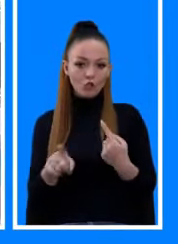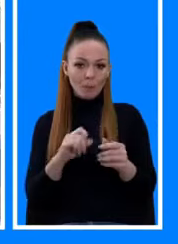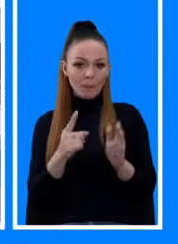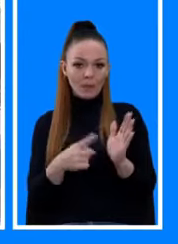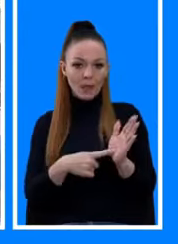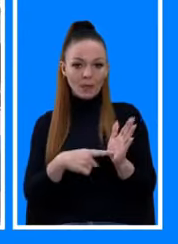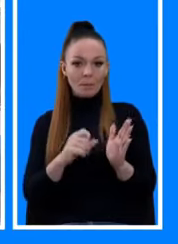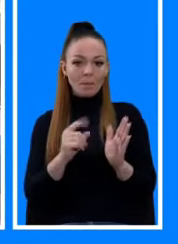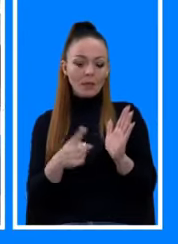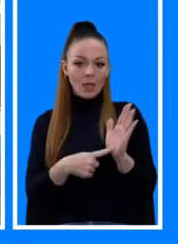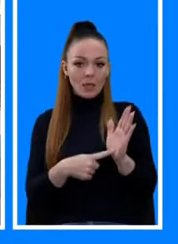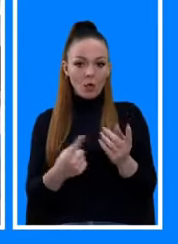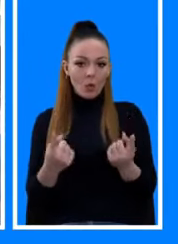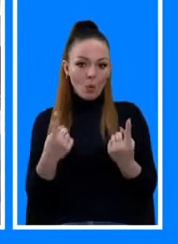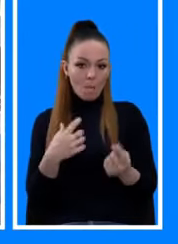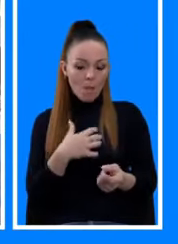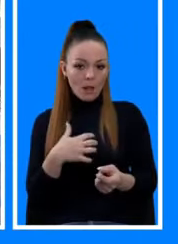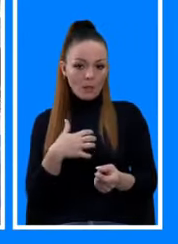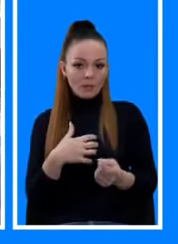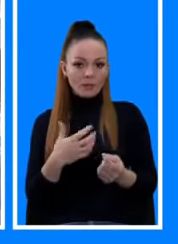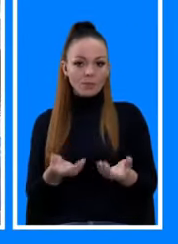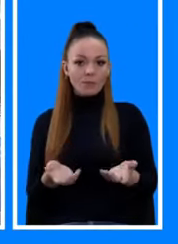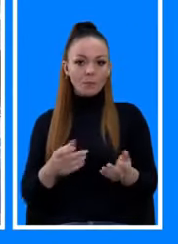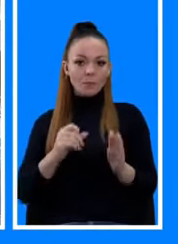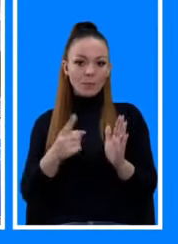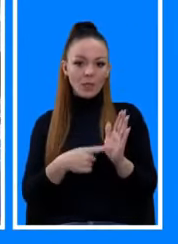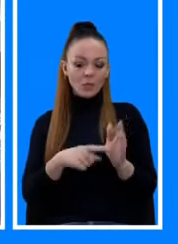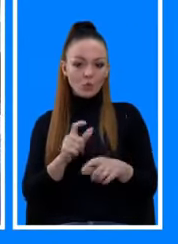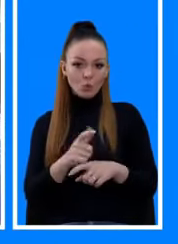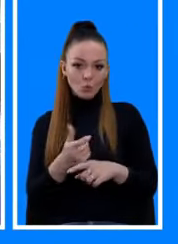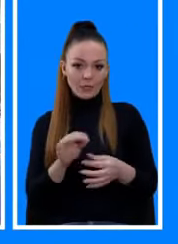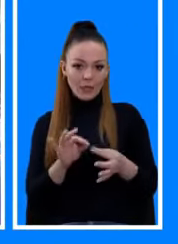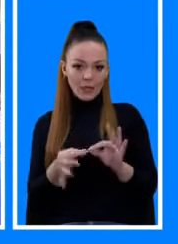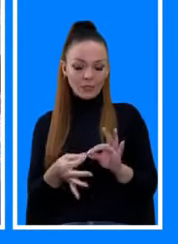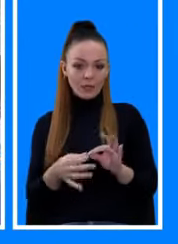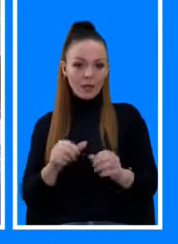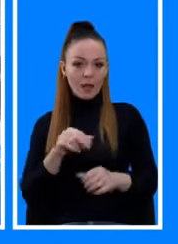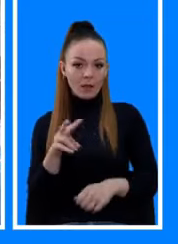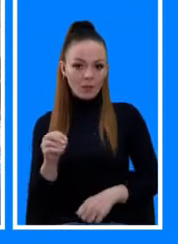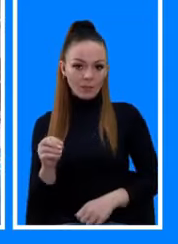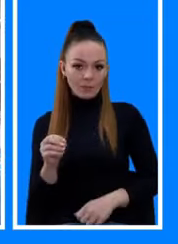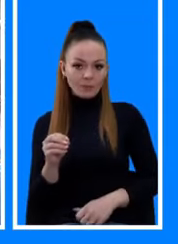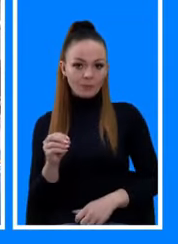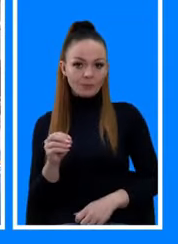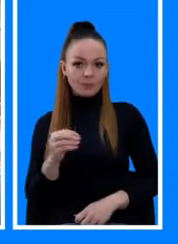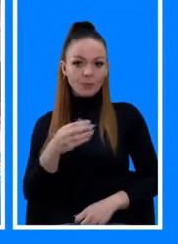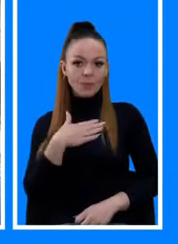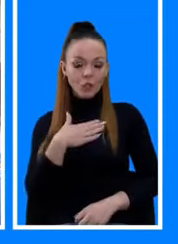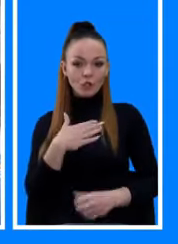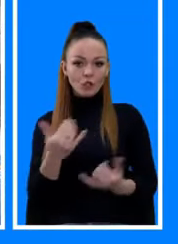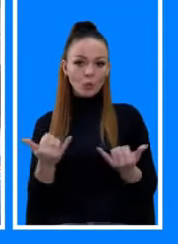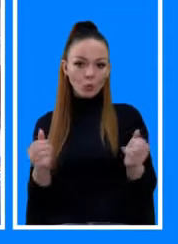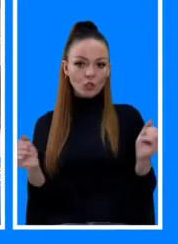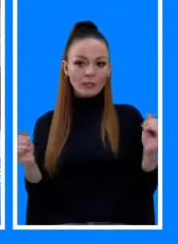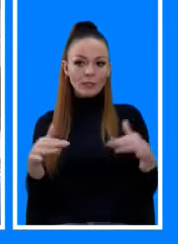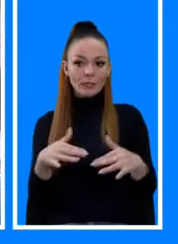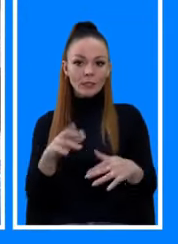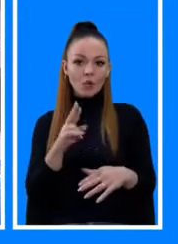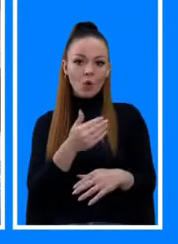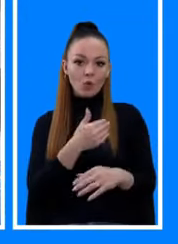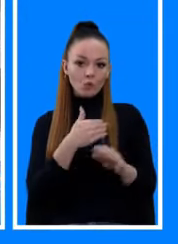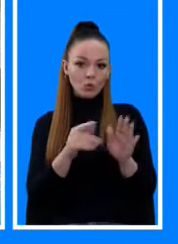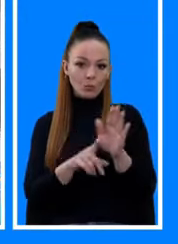Питання глобальні, питання дуже складні. Але наше сьогоднішнє засідання я хочу